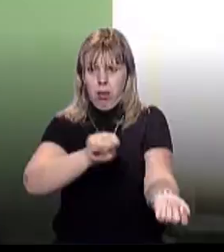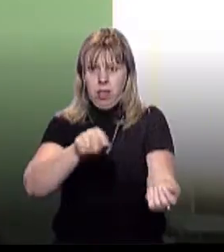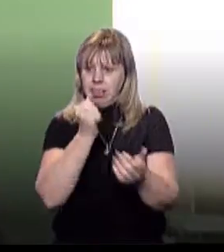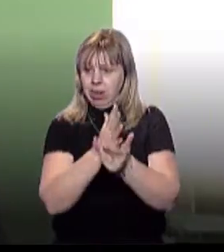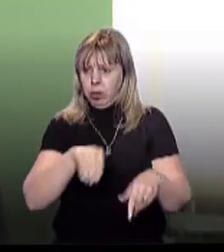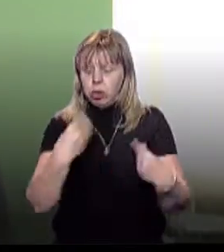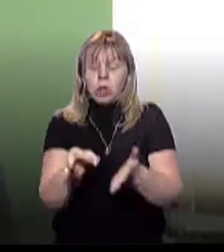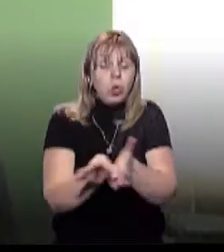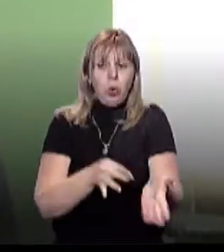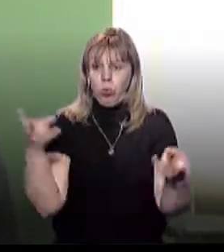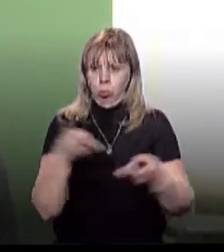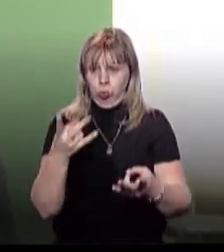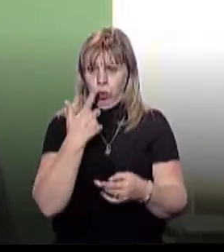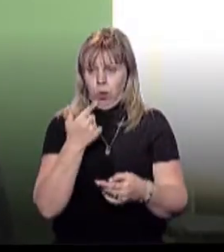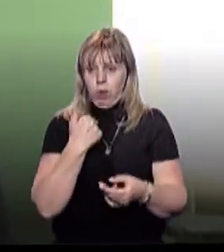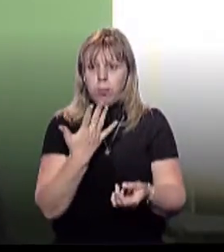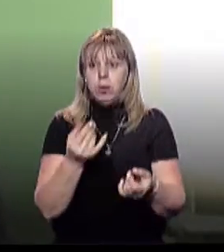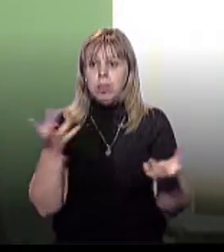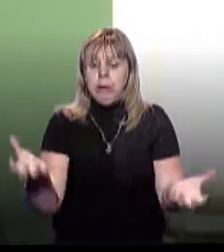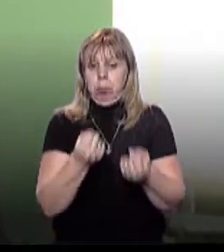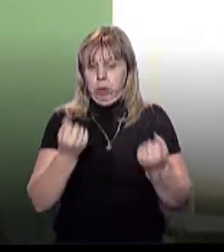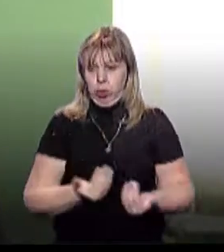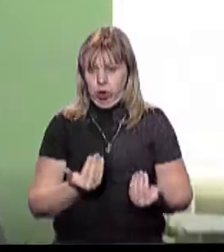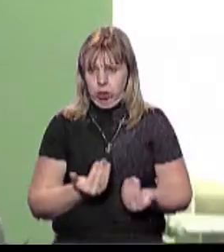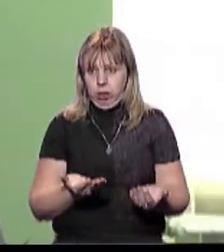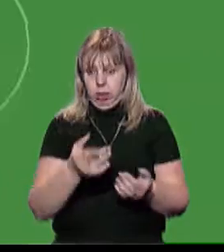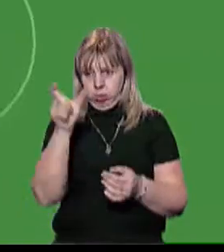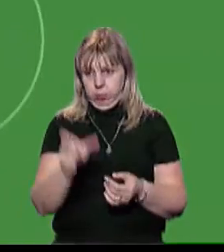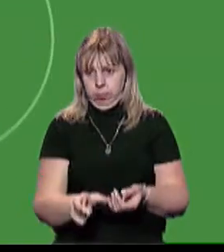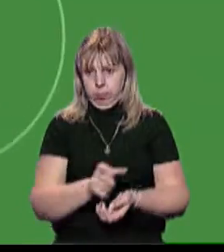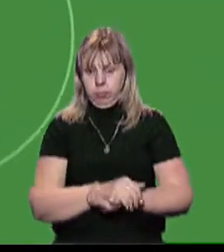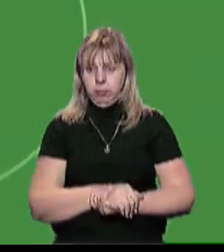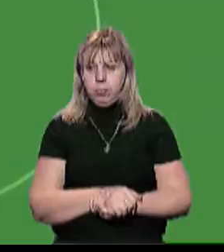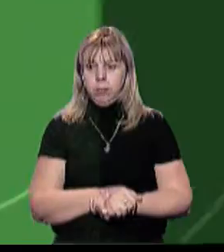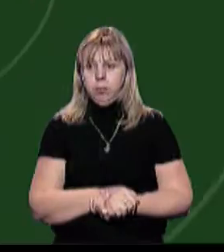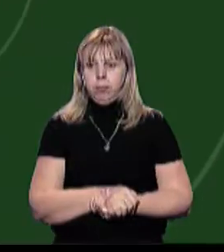треба кров, тому що переливання крові спасає життя пацієнтові.